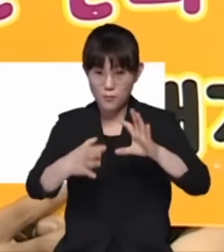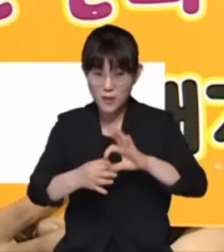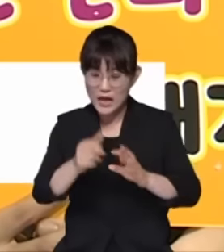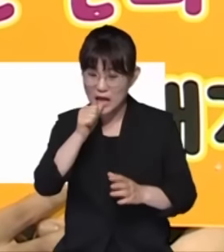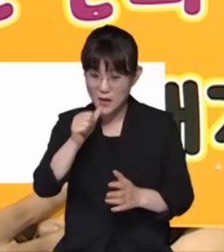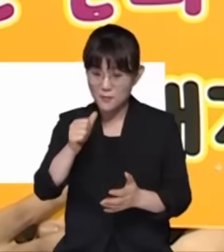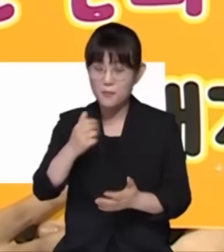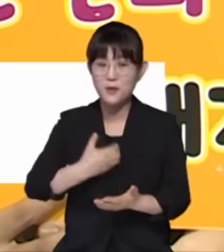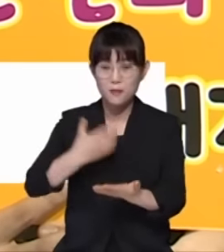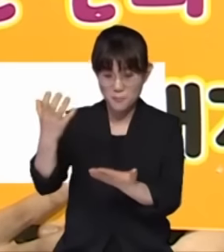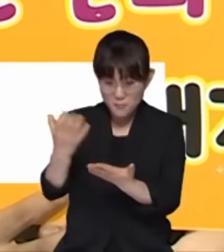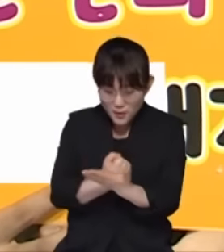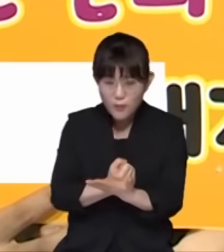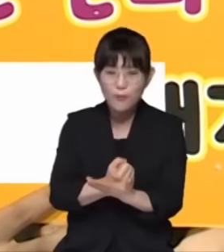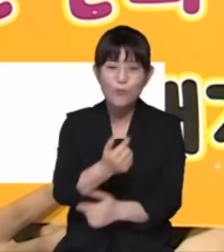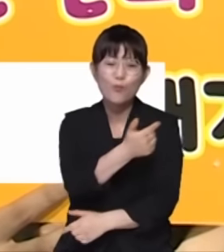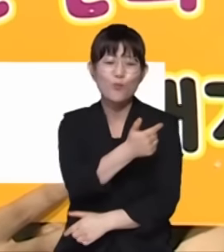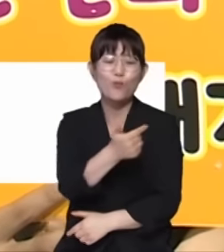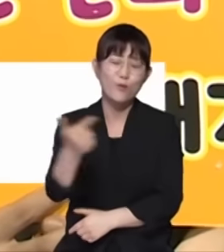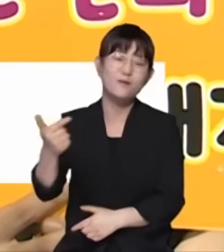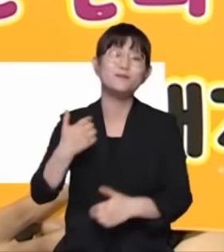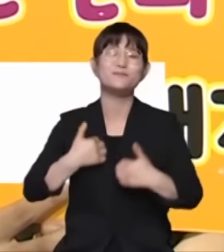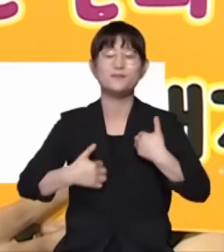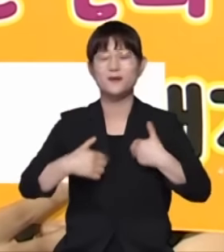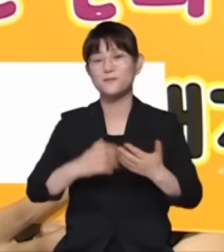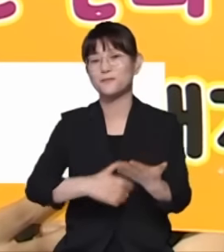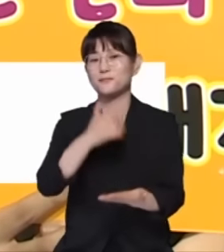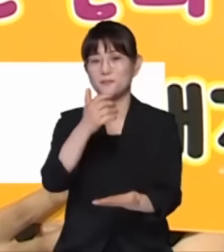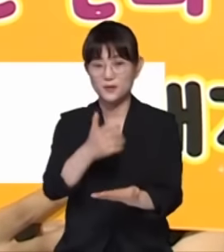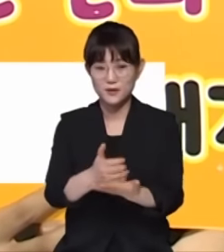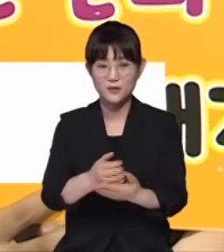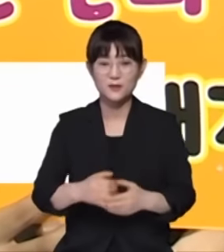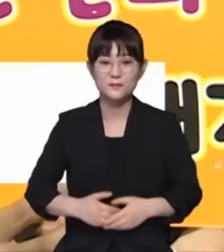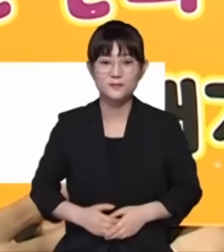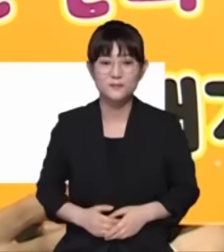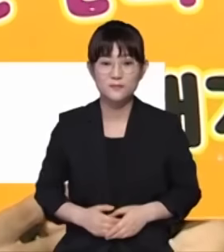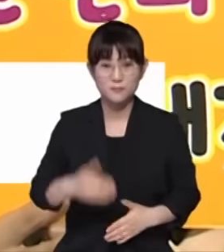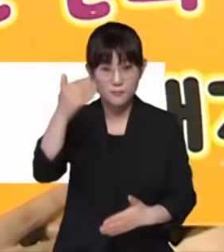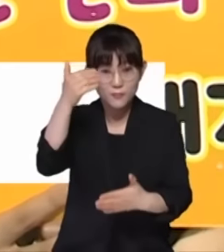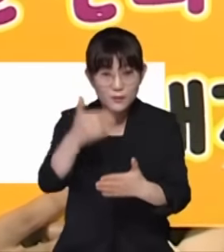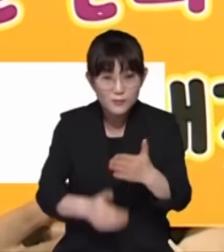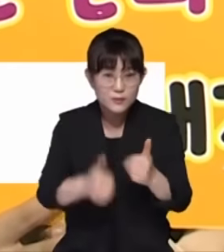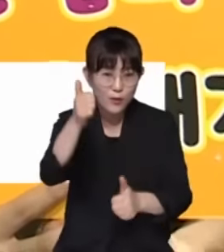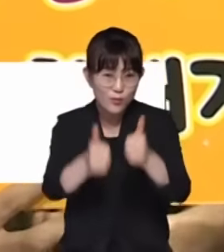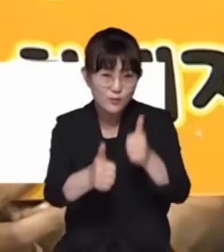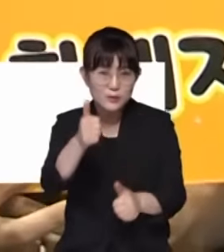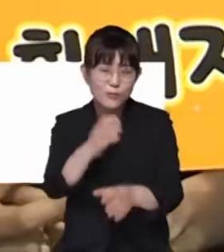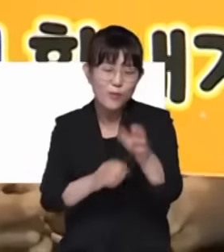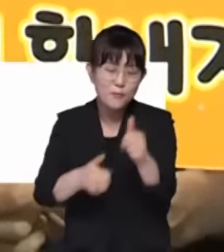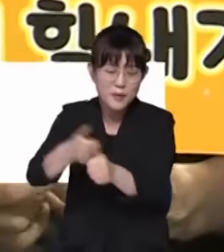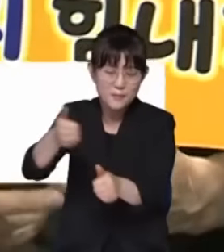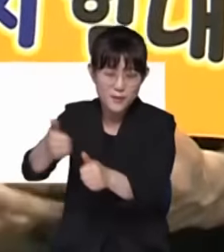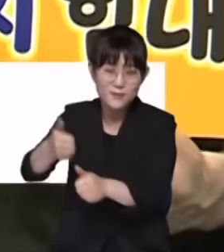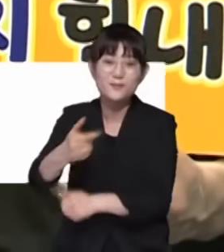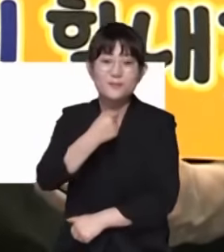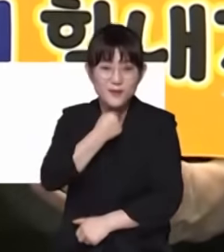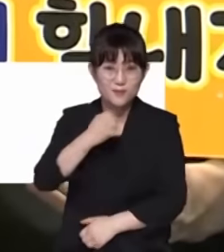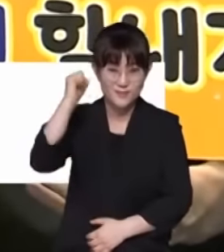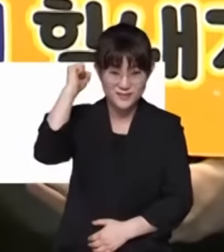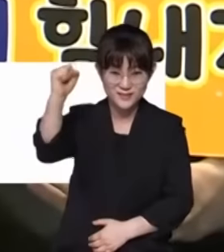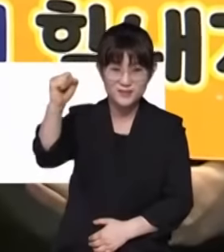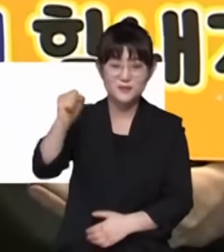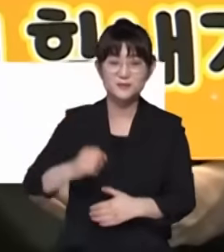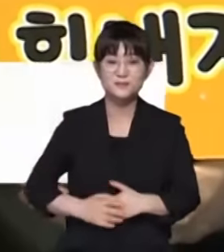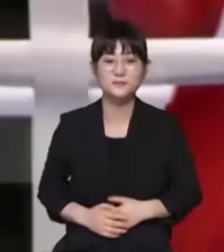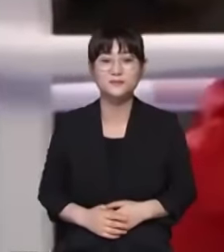동메달 획득한 거 지금 너무 기쁘고 감격스럽고요. 남은 경기도 화이팅해서 잘했으면 좋겠습니다. 자, 임혜지